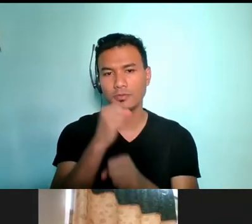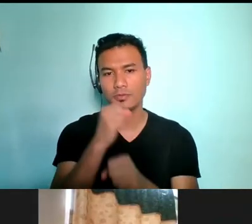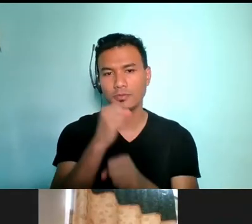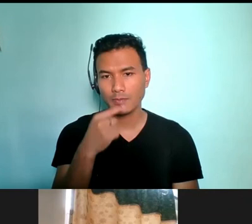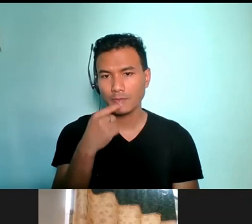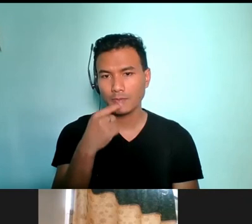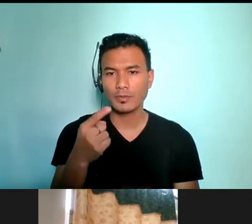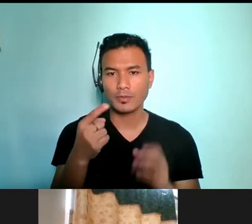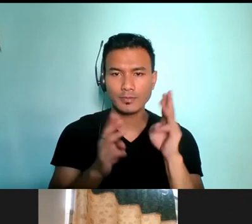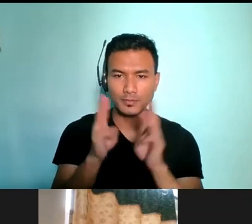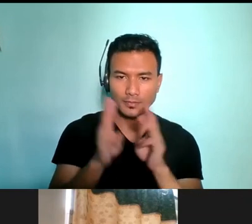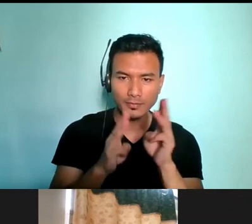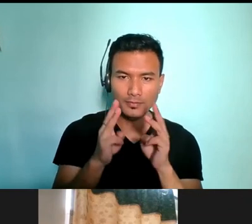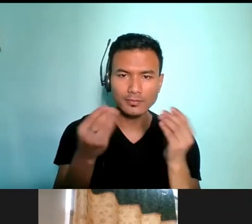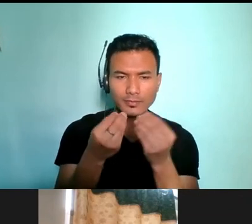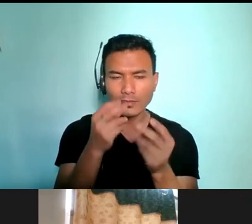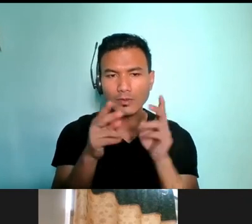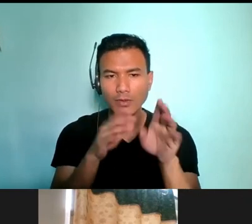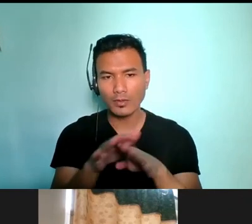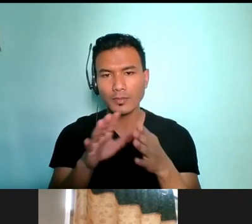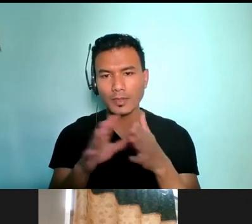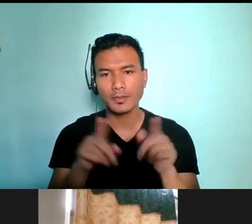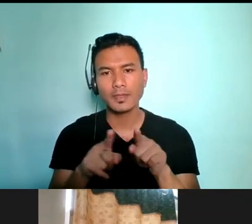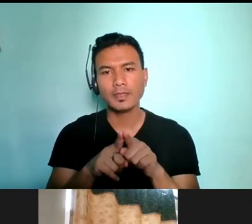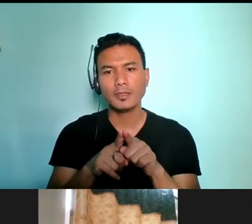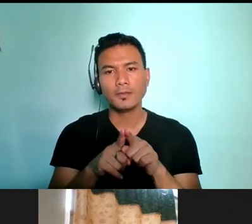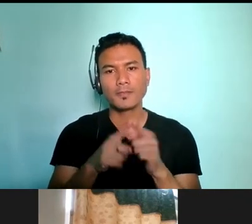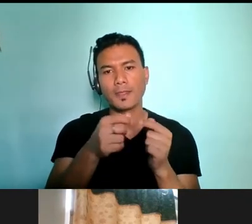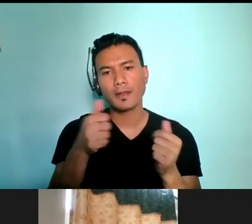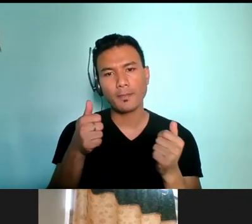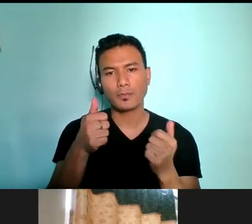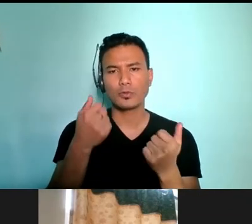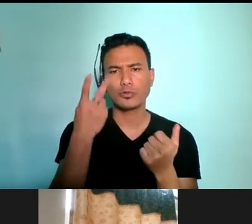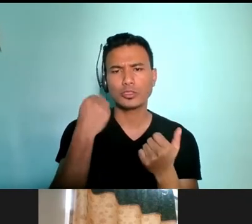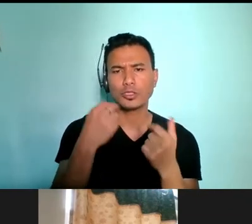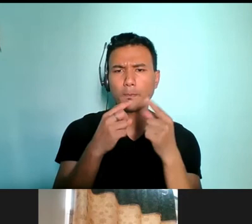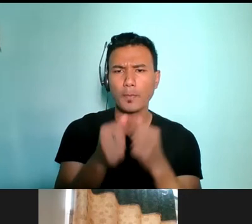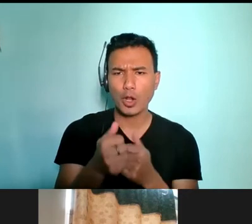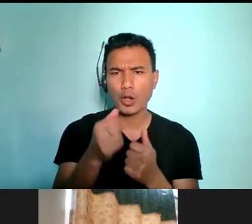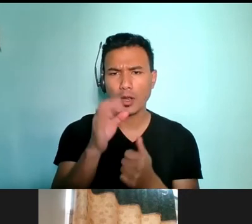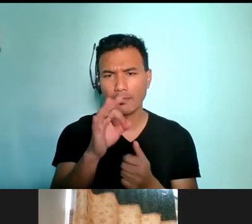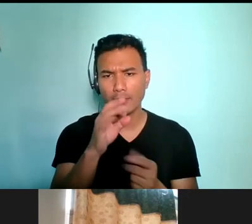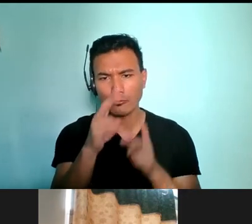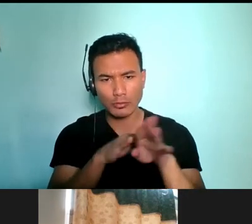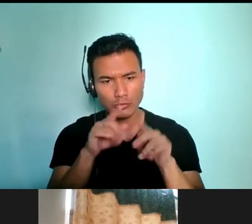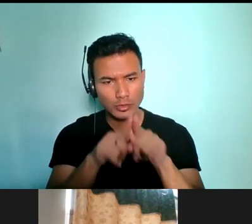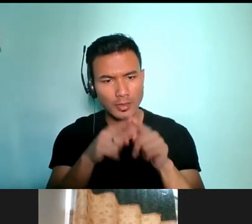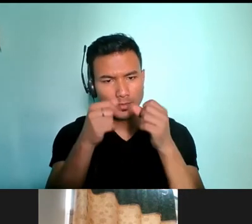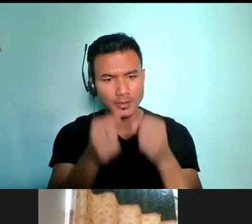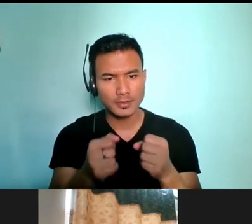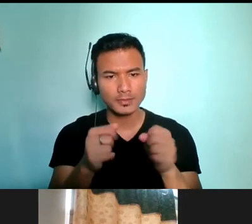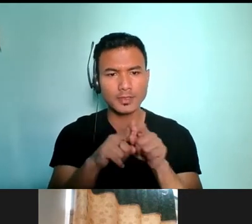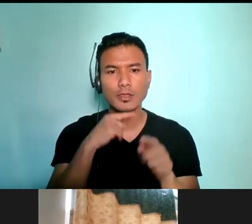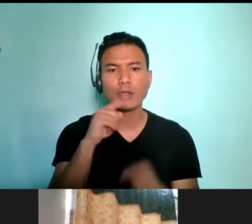जजमेन्टल अट्याकका कारणहरू, सानो सानो कुराहरूले चाहिँ राम्रो अस्ति भर्खर राम्रो राम्रो पक्षहरू पनि अब सँगै बसिराख्दाखेरि चाहिँ त्यसले